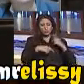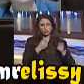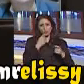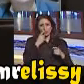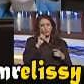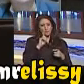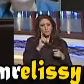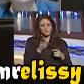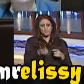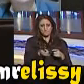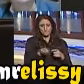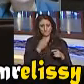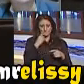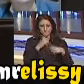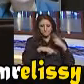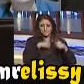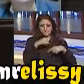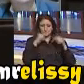من حالات